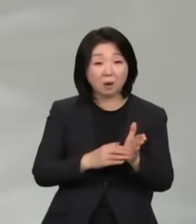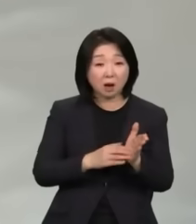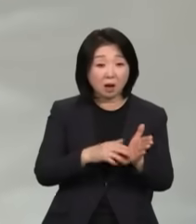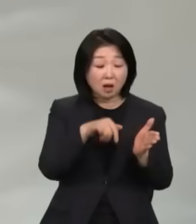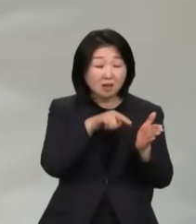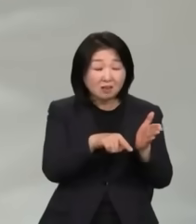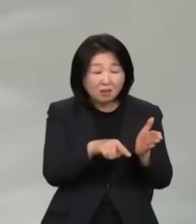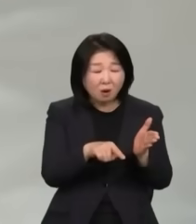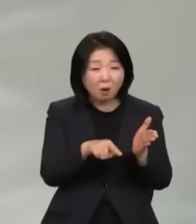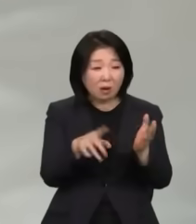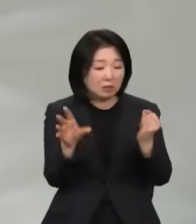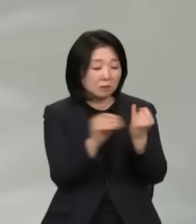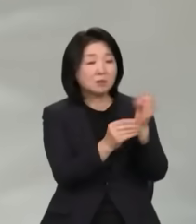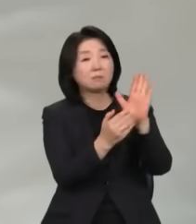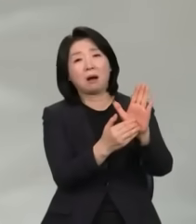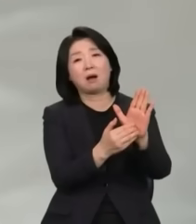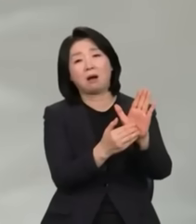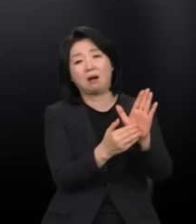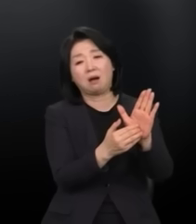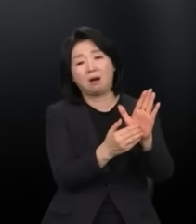물질은 불임을 유발할 수 있습니다.